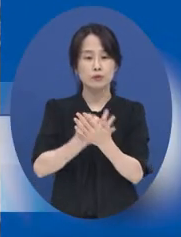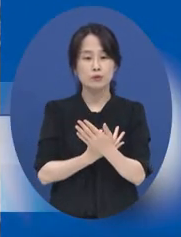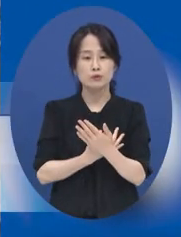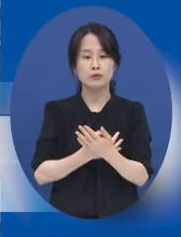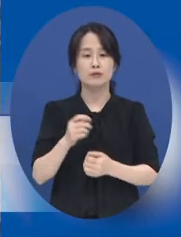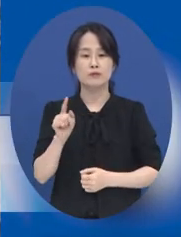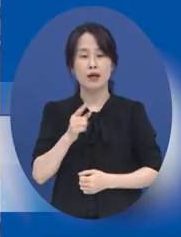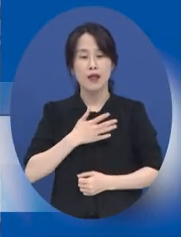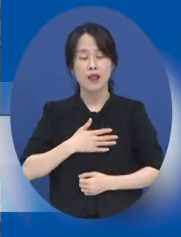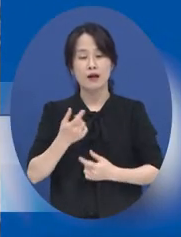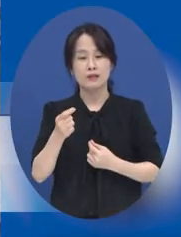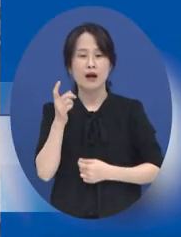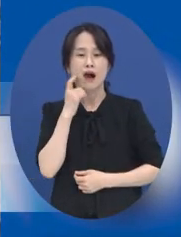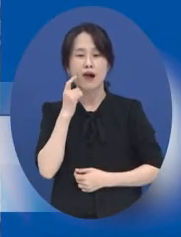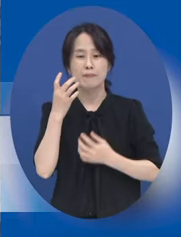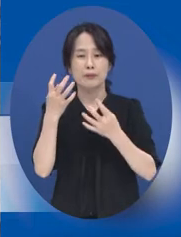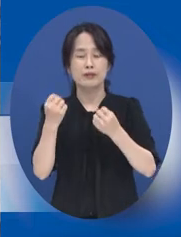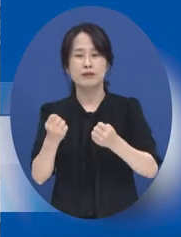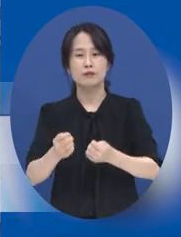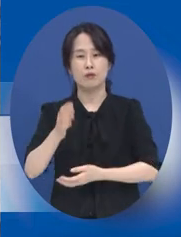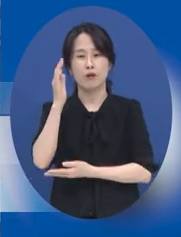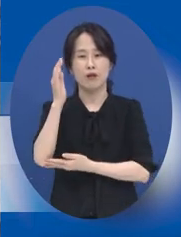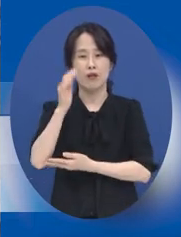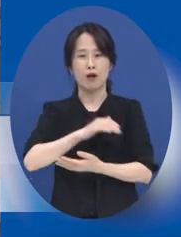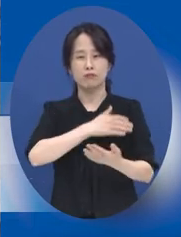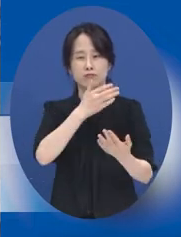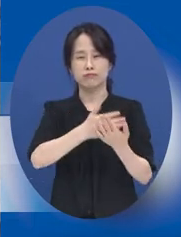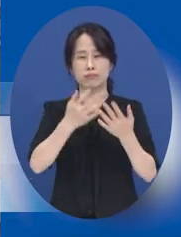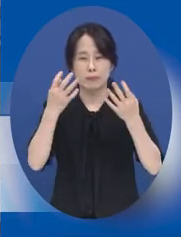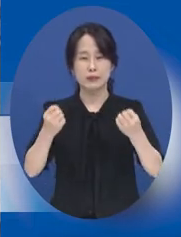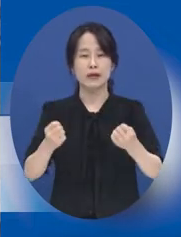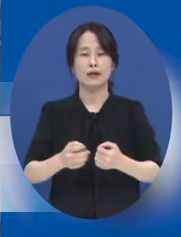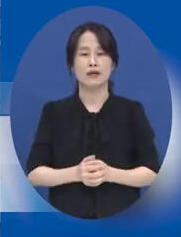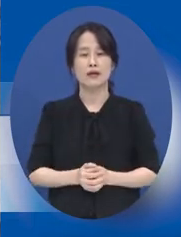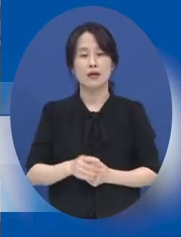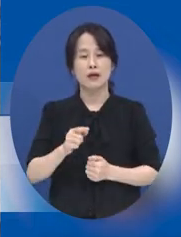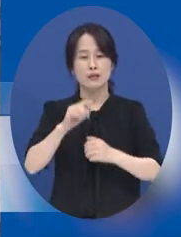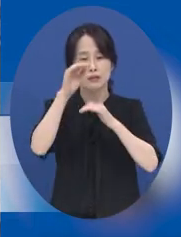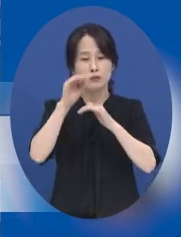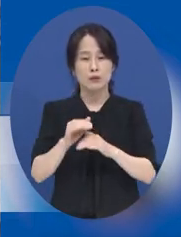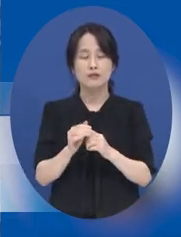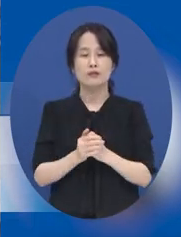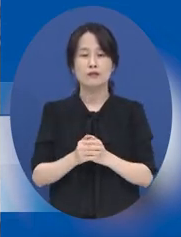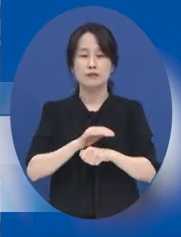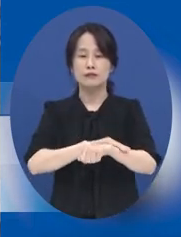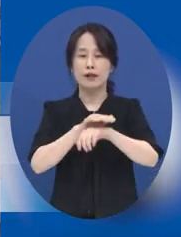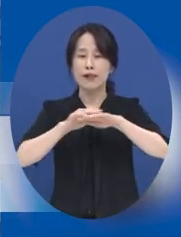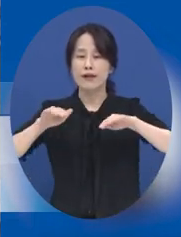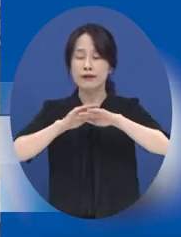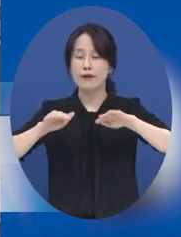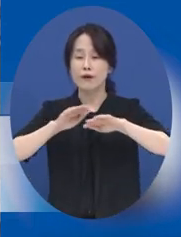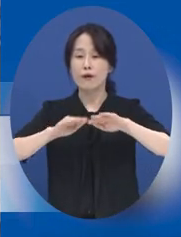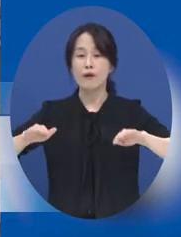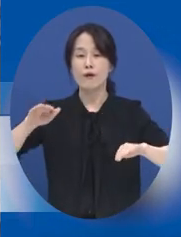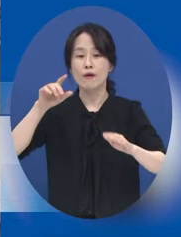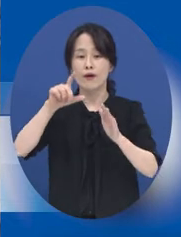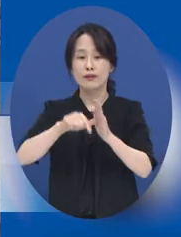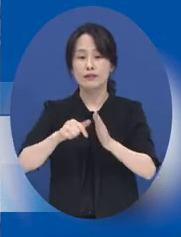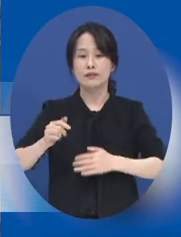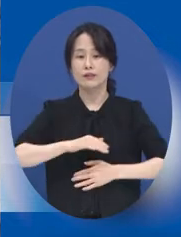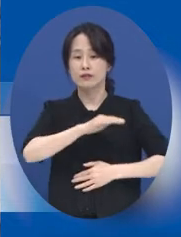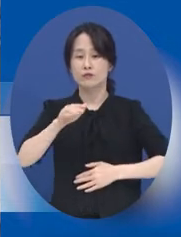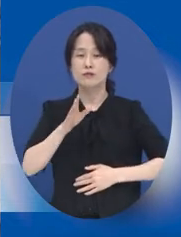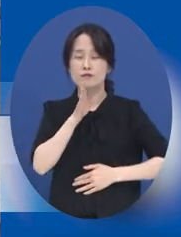기본소득은 아시다시피 가짜도 많고 이야기도 무성합니다만 이 과정을 헤쳐나가는 데 있어서